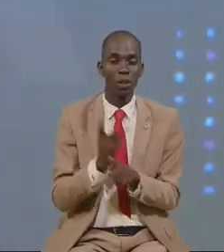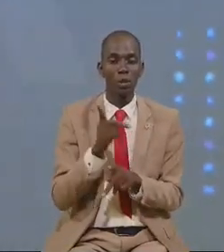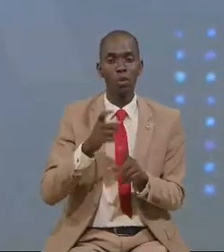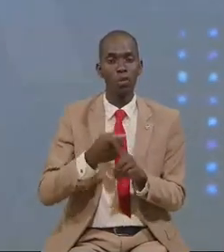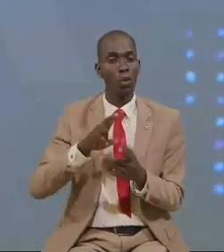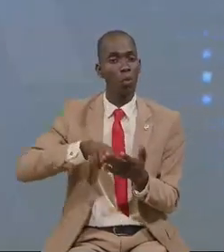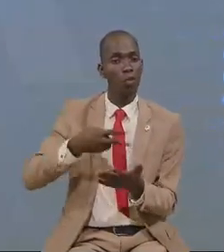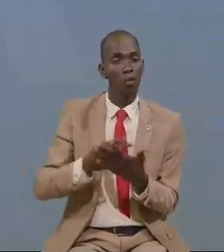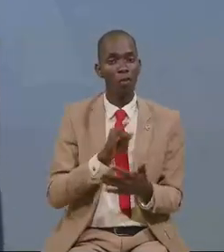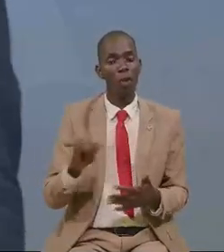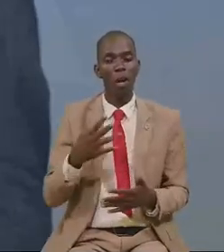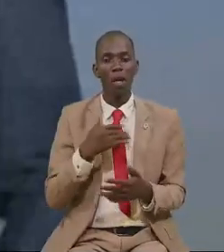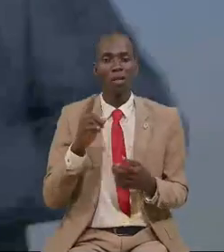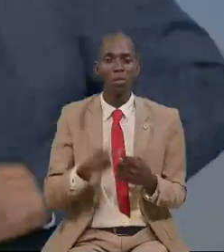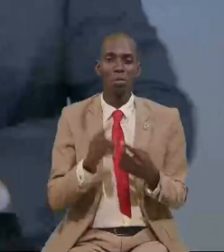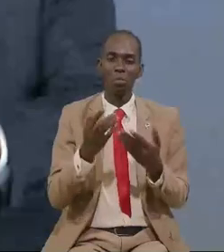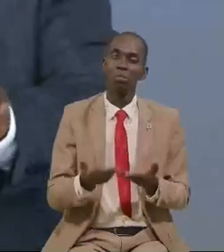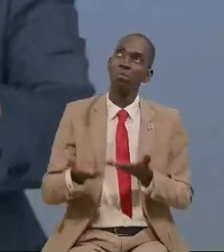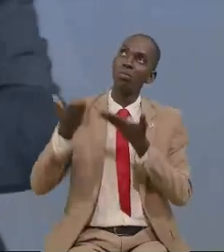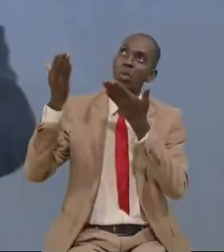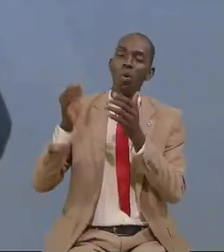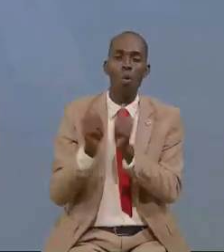Et qui peut te garder